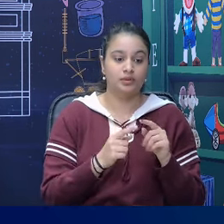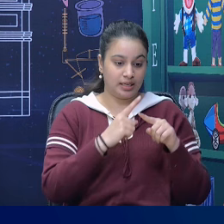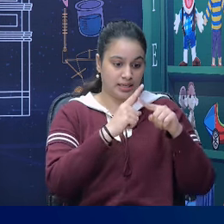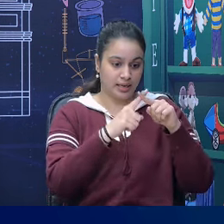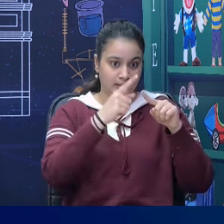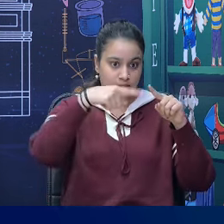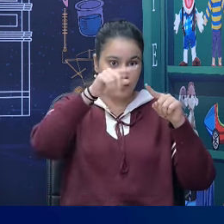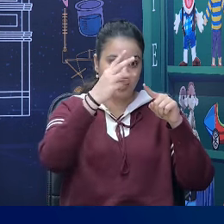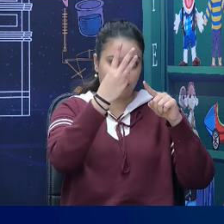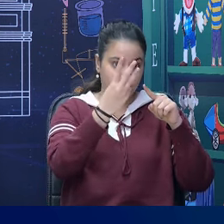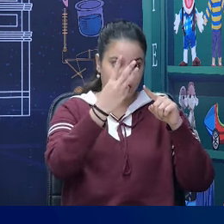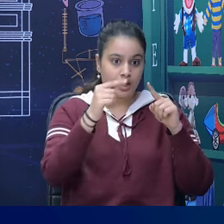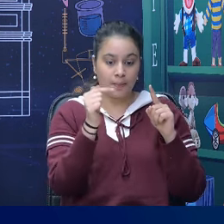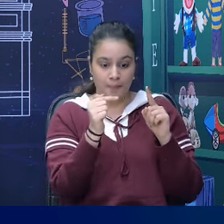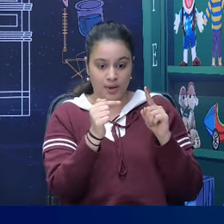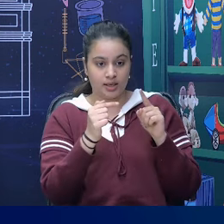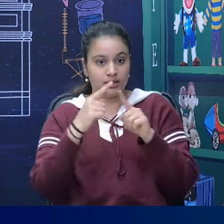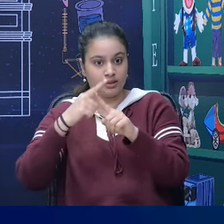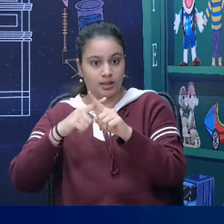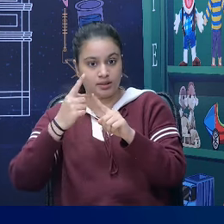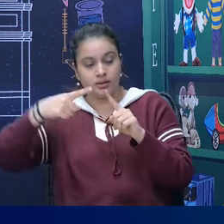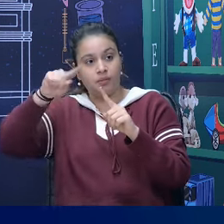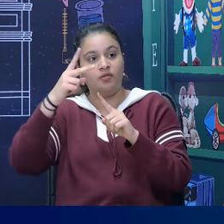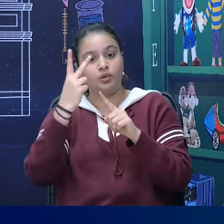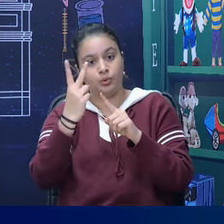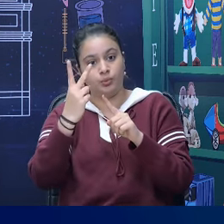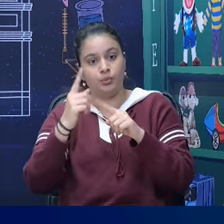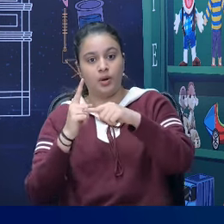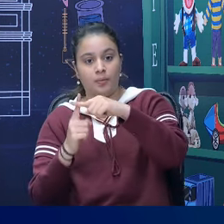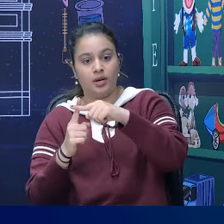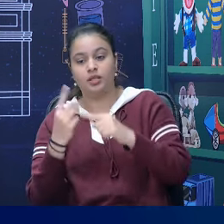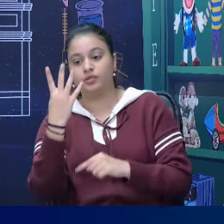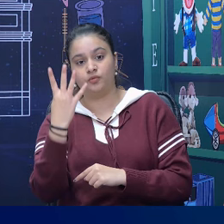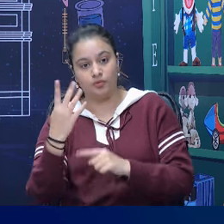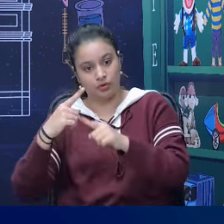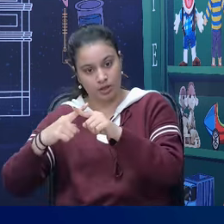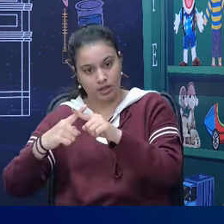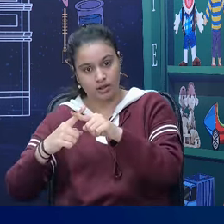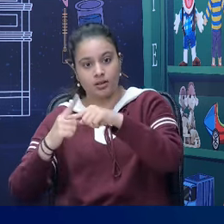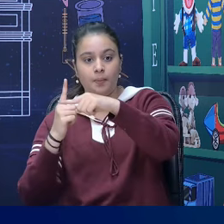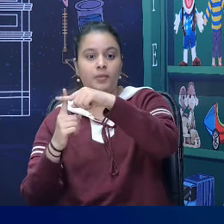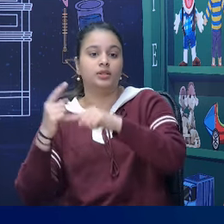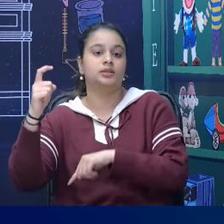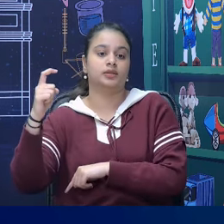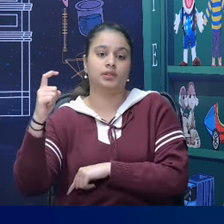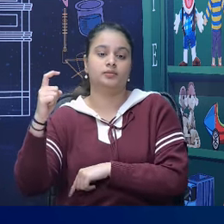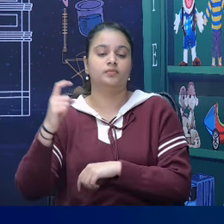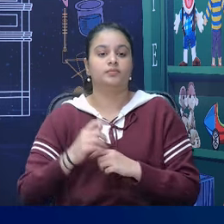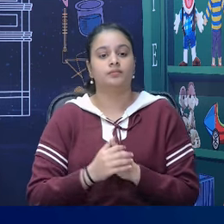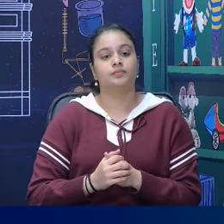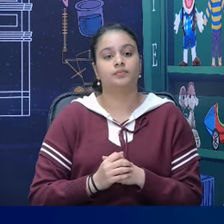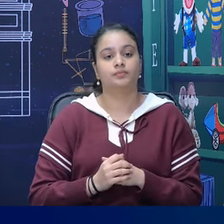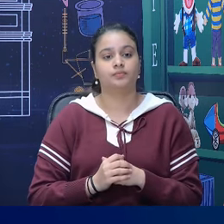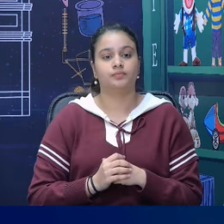की पावर 3 माइ एक्स की पावर 2 प् 4x प् 7 ठीक